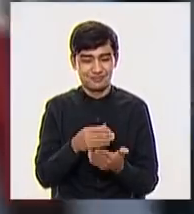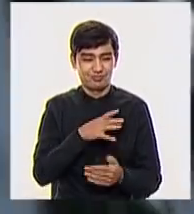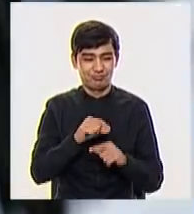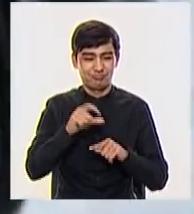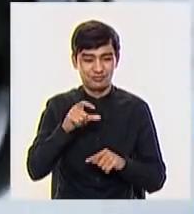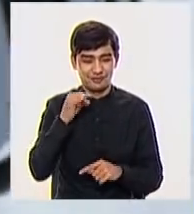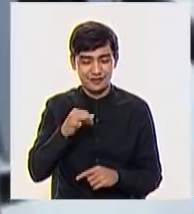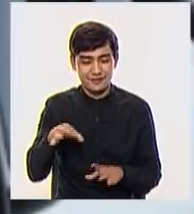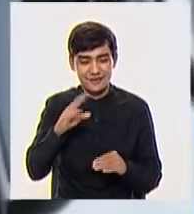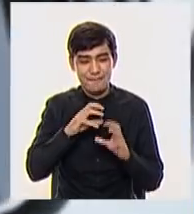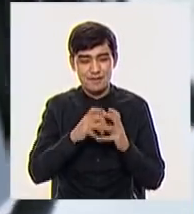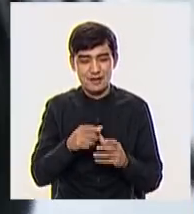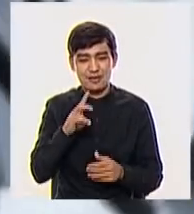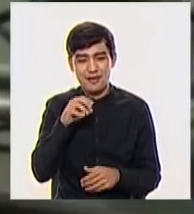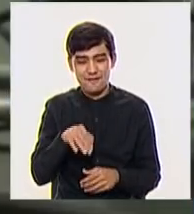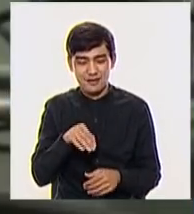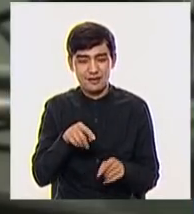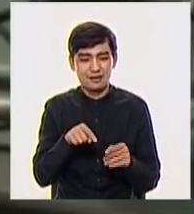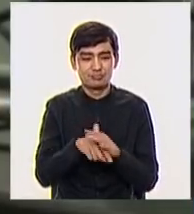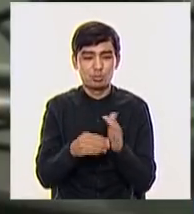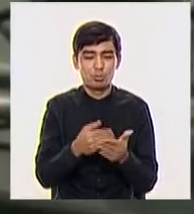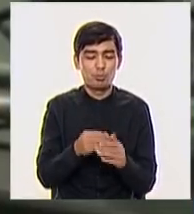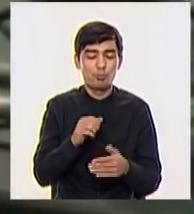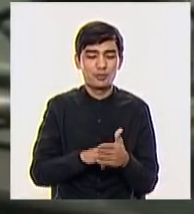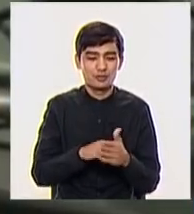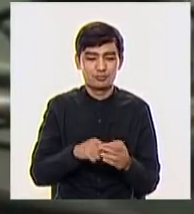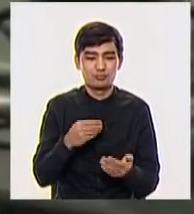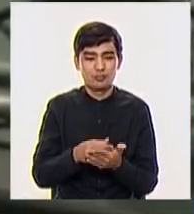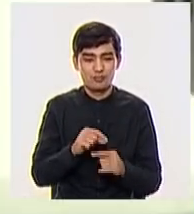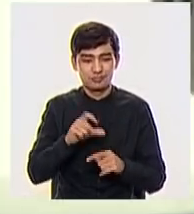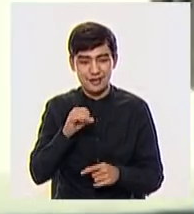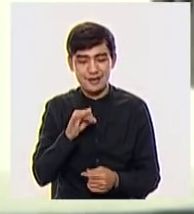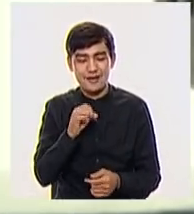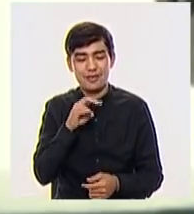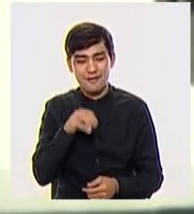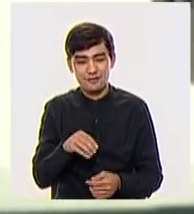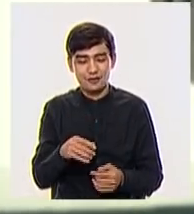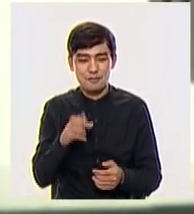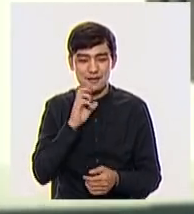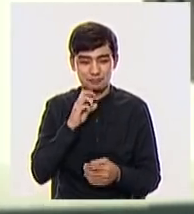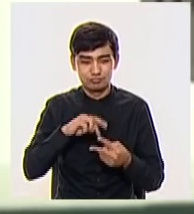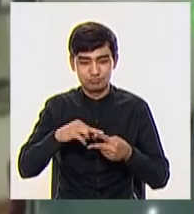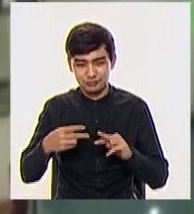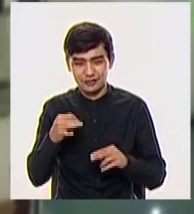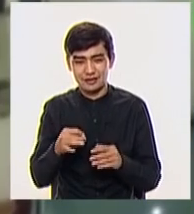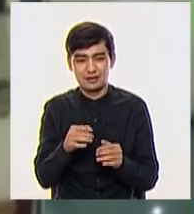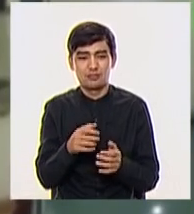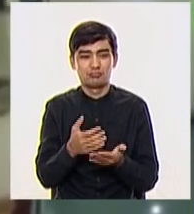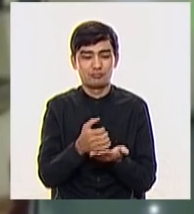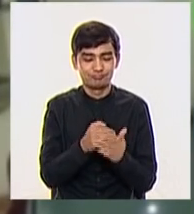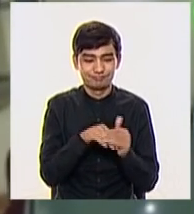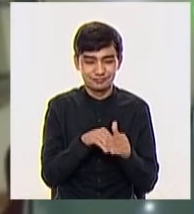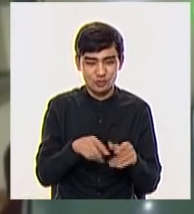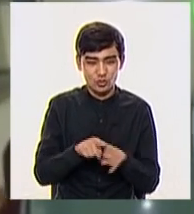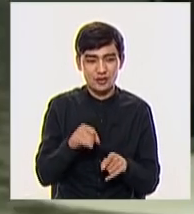әуелі әлемдік нарықтағы мұнай бағасының қымбаттауы себеп. Екіншіден мұнайды өңдеп бензин қылып шығару, оны тасымалдау, сақтау бар. Бензиннің